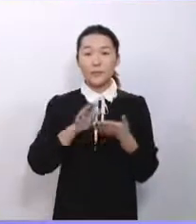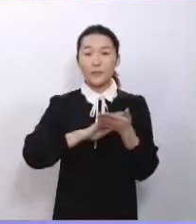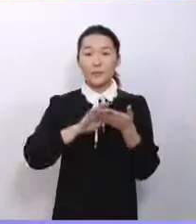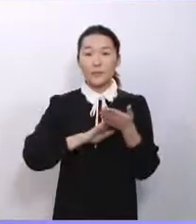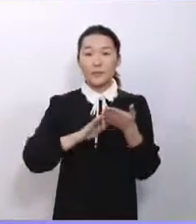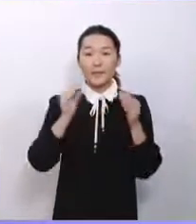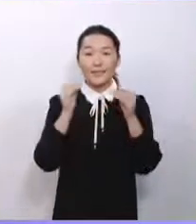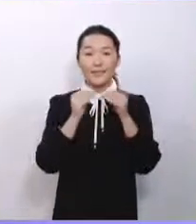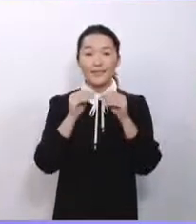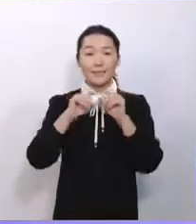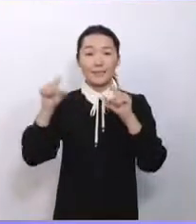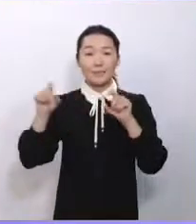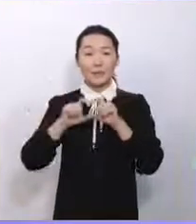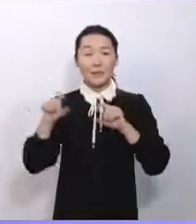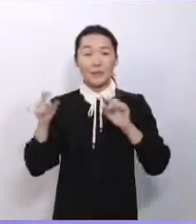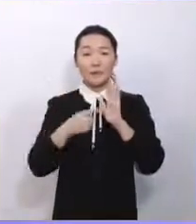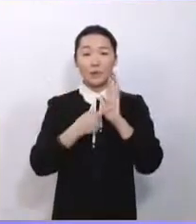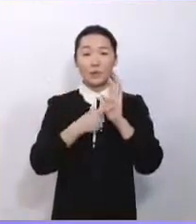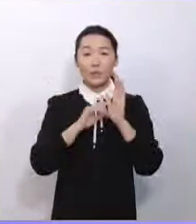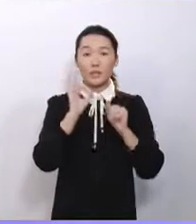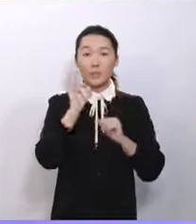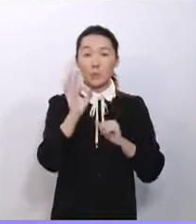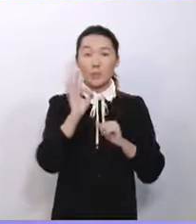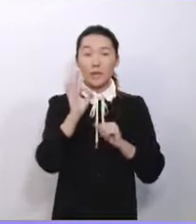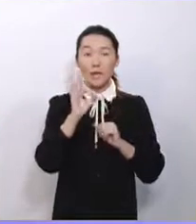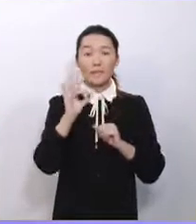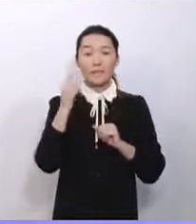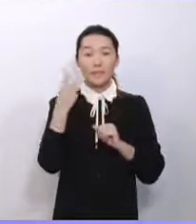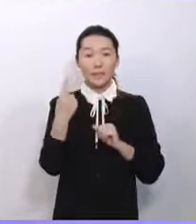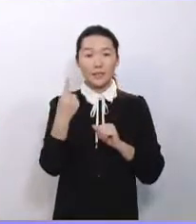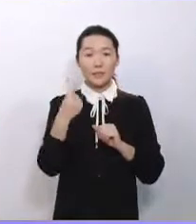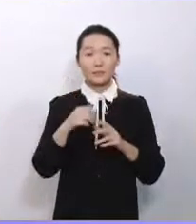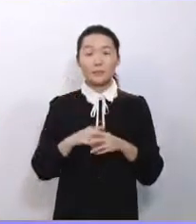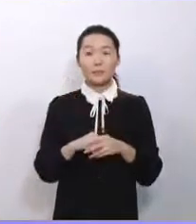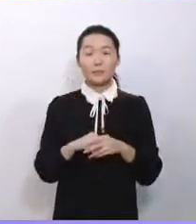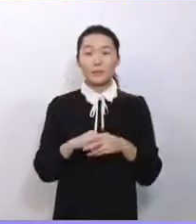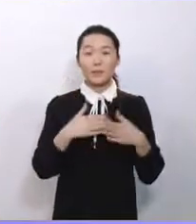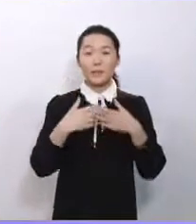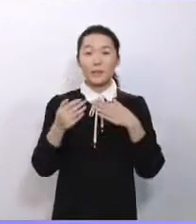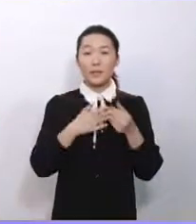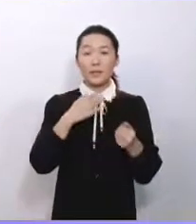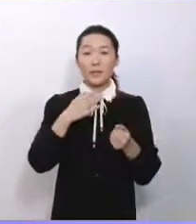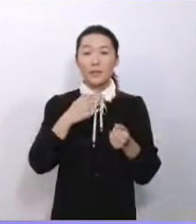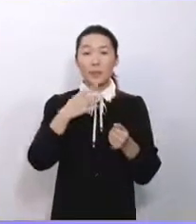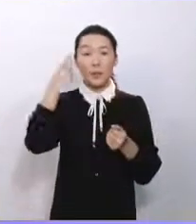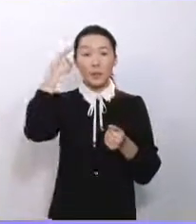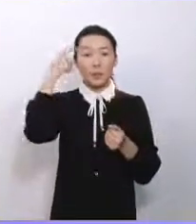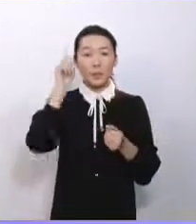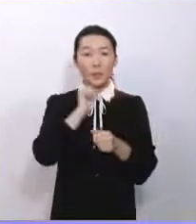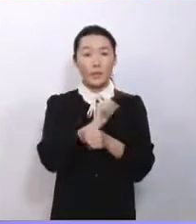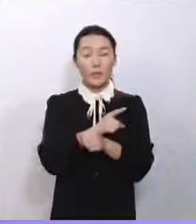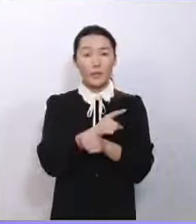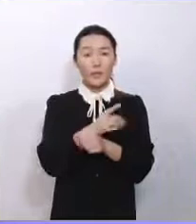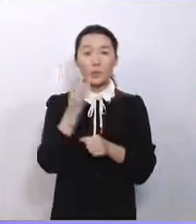Записать 10 примеров на умножение нуля и единицы или придумать задачу, в